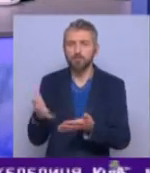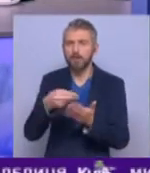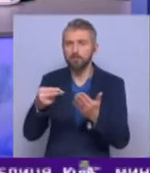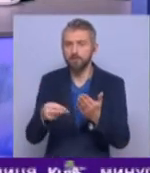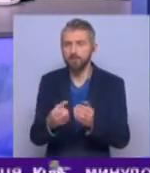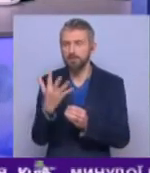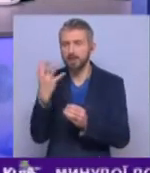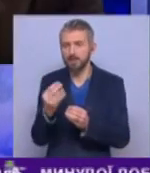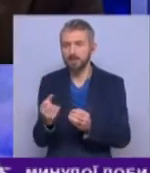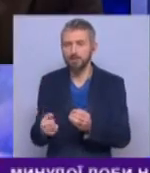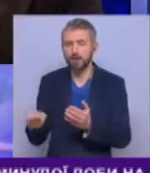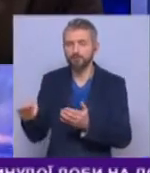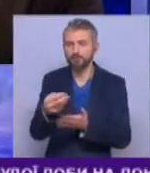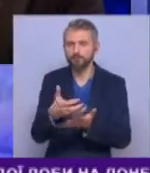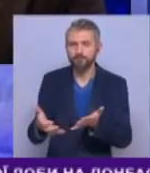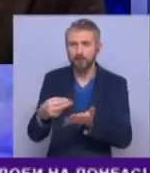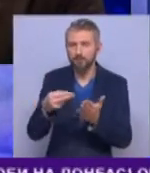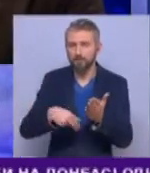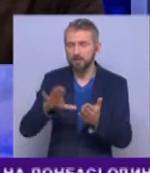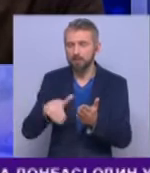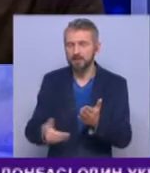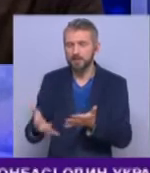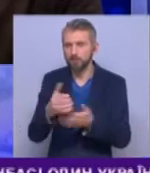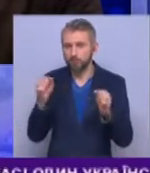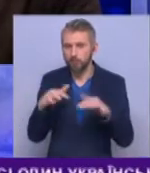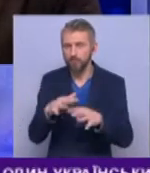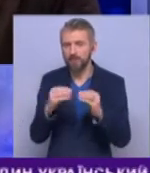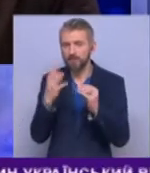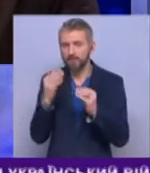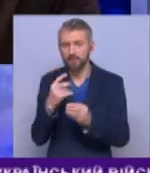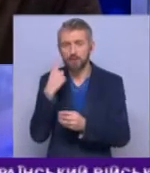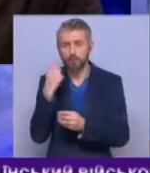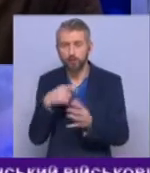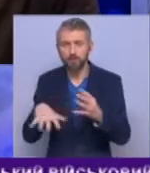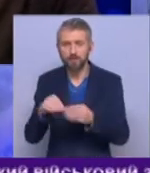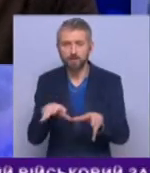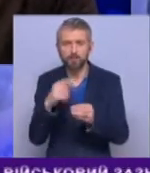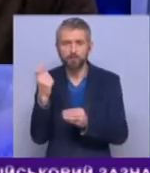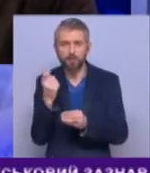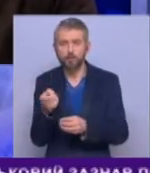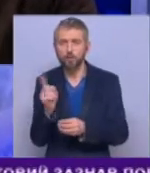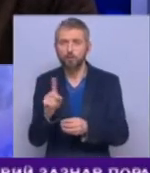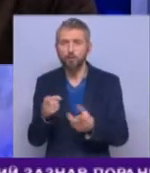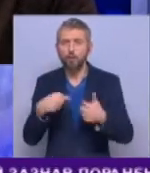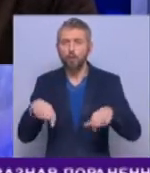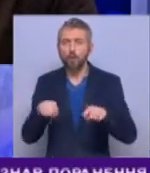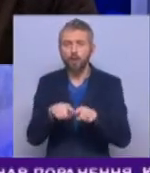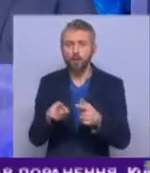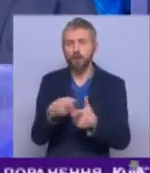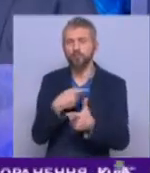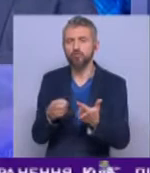15 днів на добір підписів після зборів. І 10 днів на повідомлення всіх співвласників про те, що орган, чи